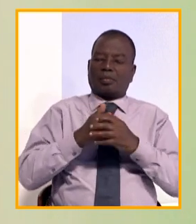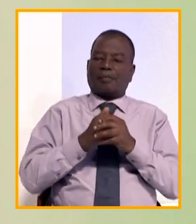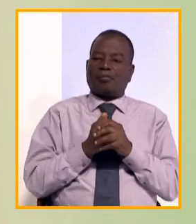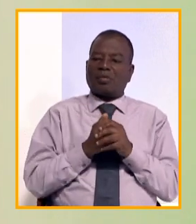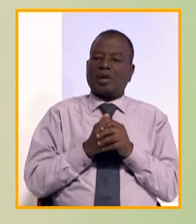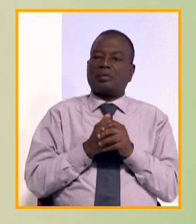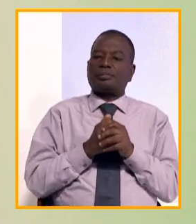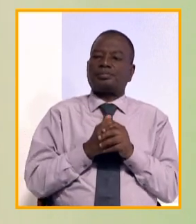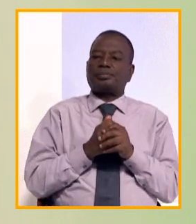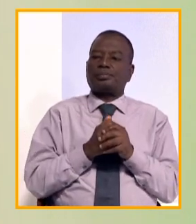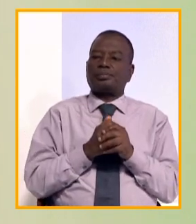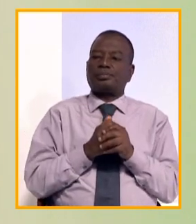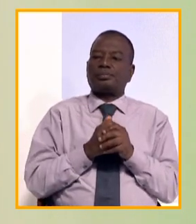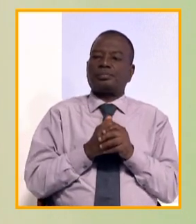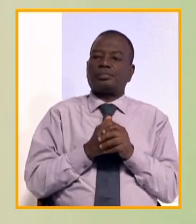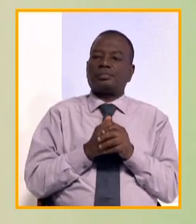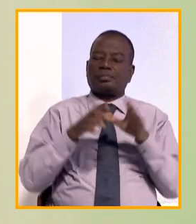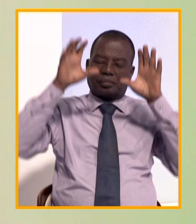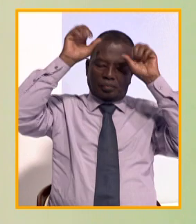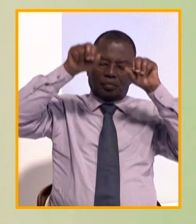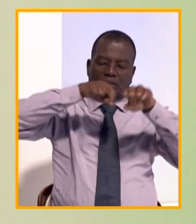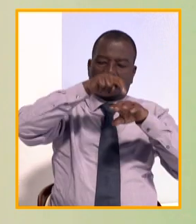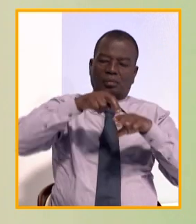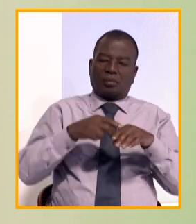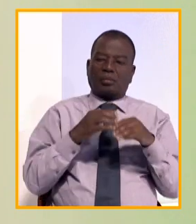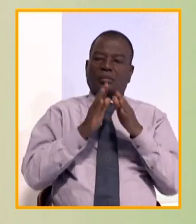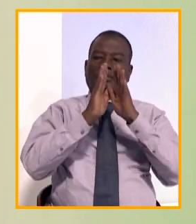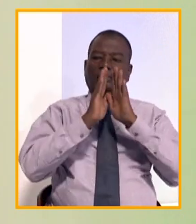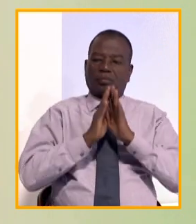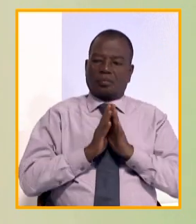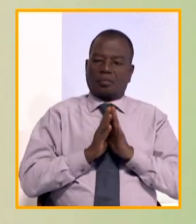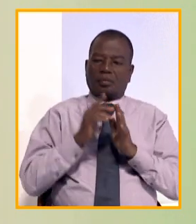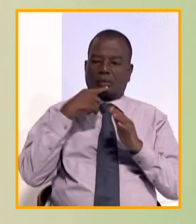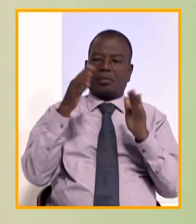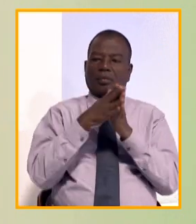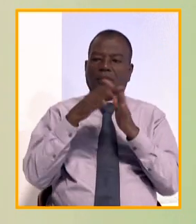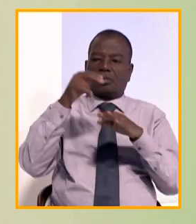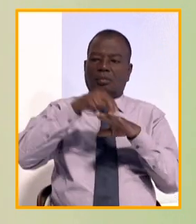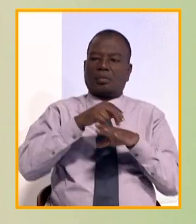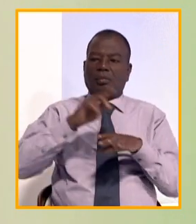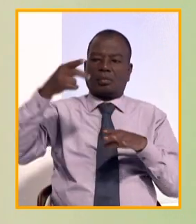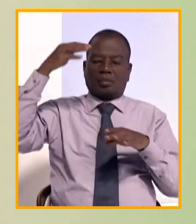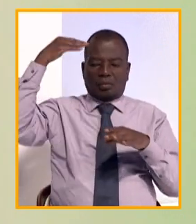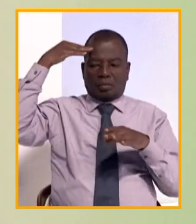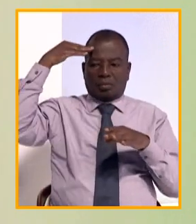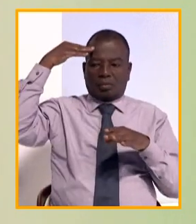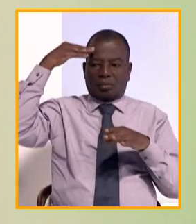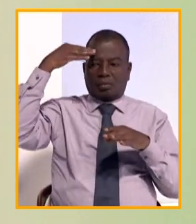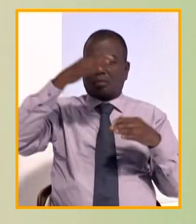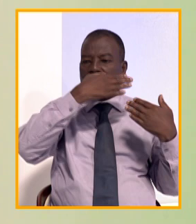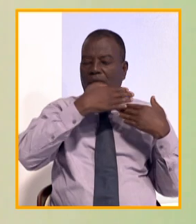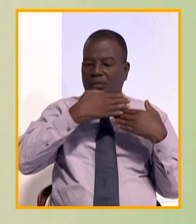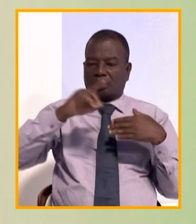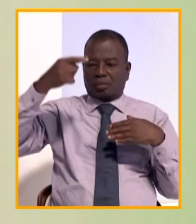sanitaire. Le président de la République réitère ses félicitations au Premier ministre, chef du